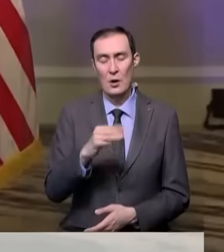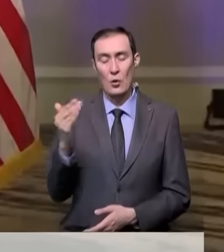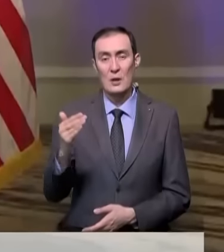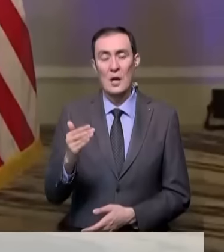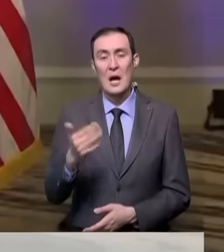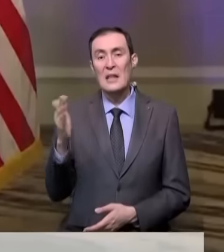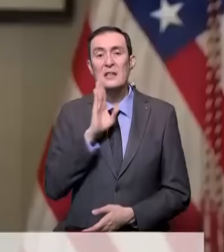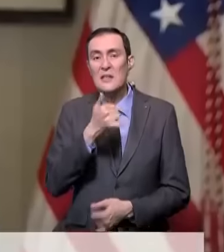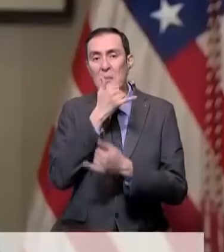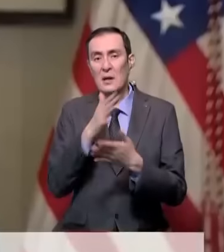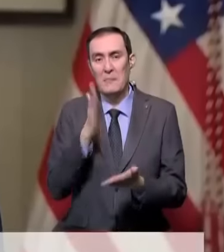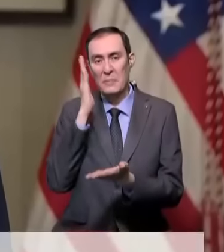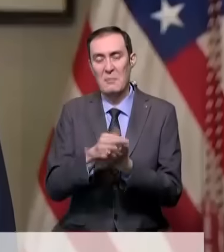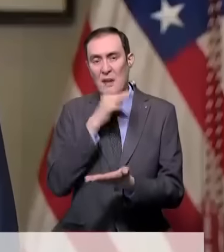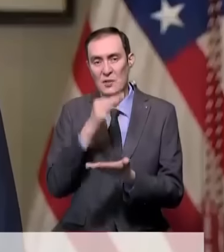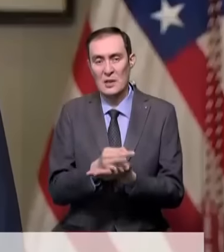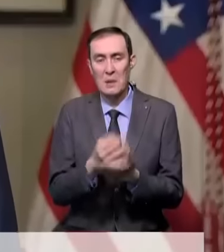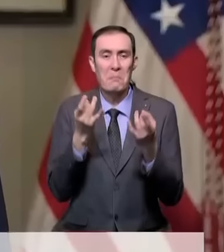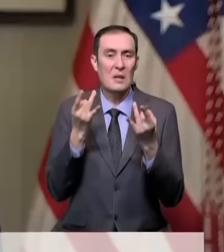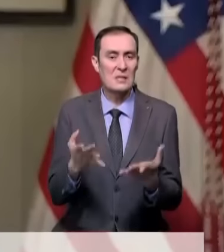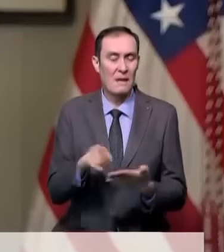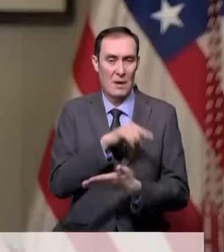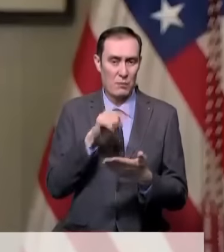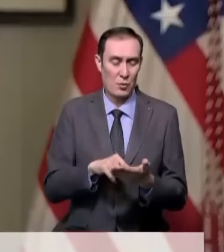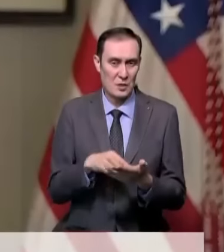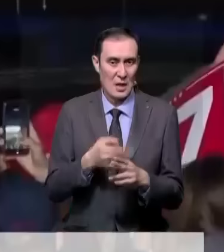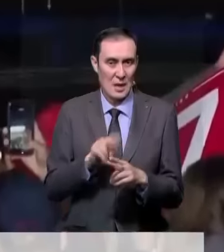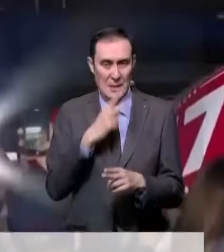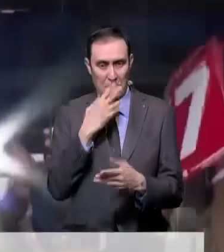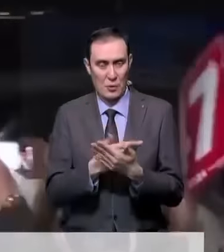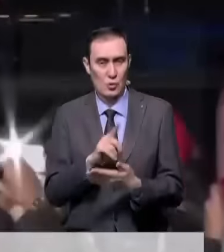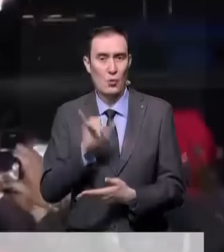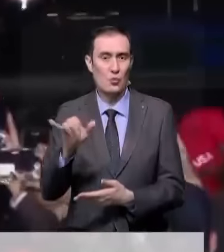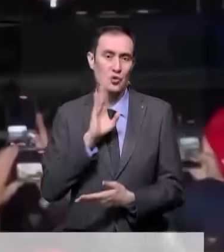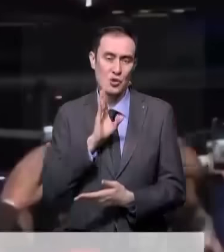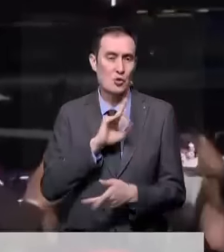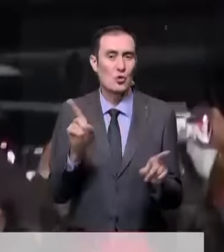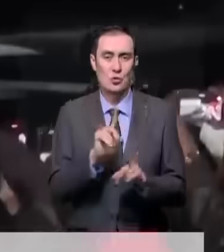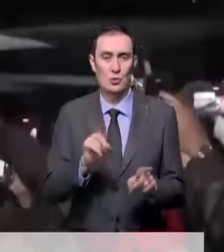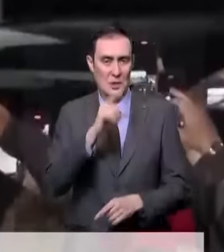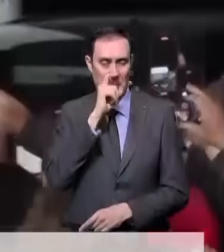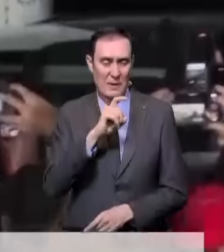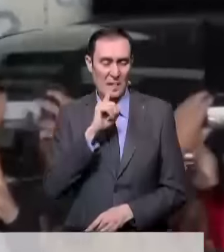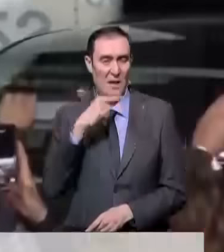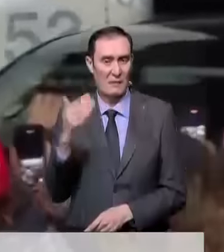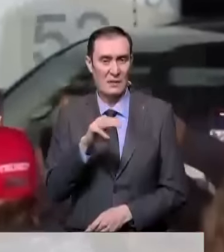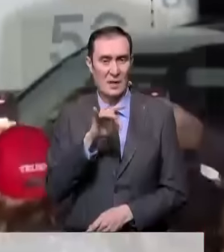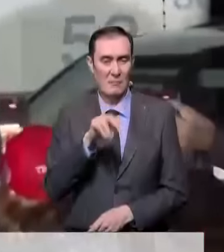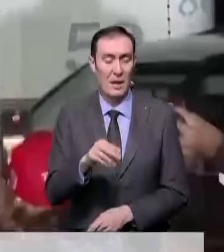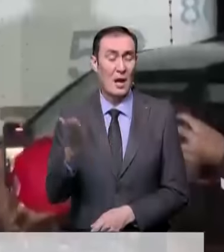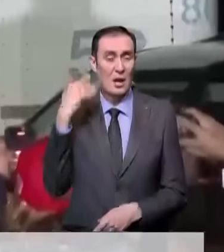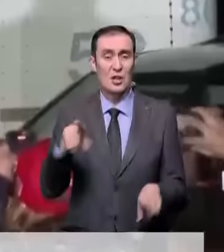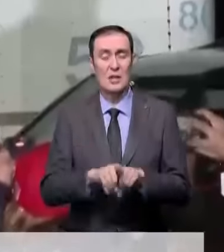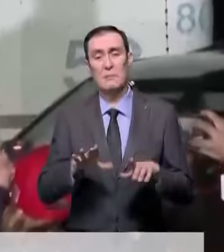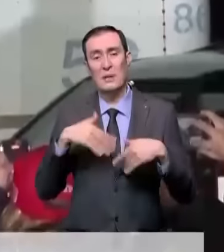Харрис не смогла дать прямые ответы на простейшие вопросы. Это указывает на то, что с ней что-то не так, считает Трамп. Ранее он